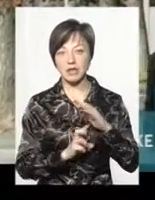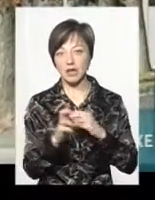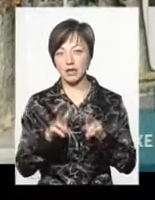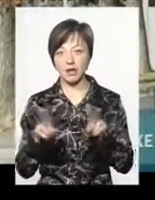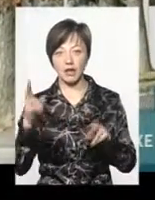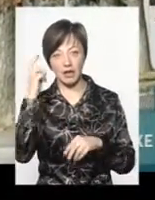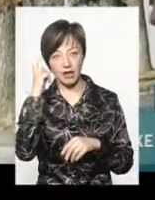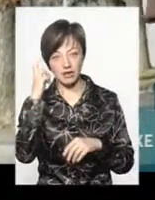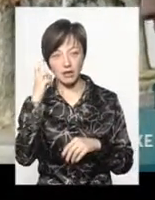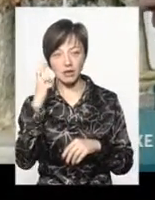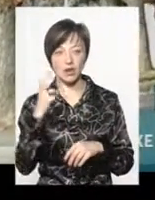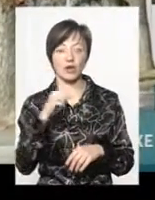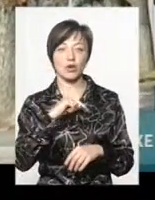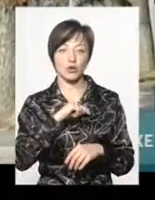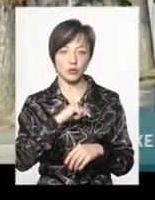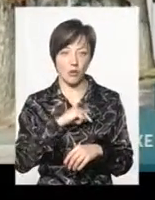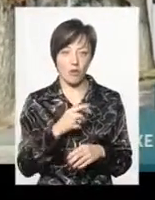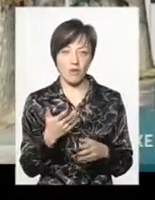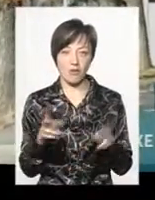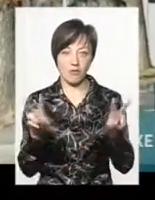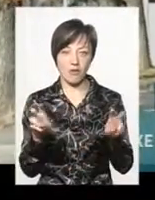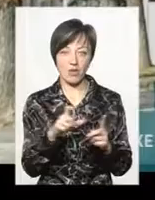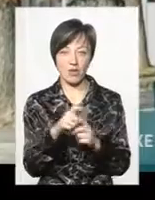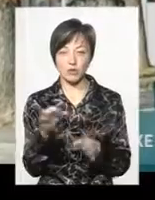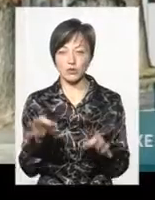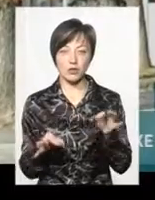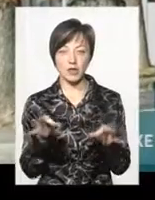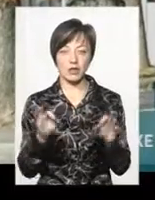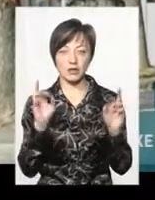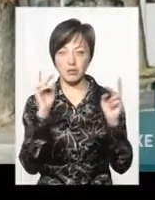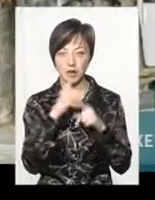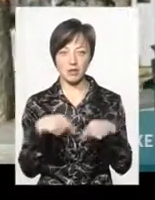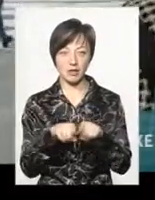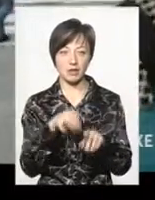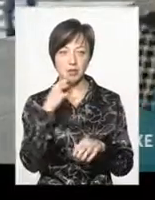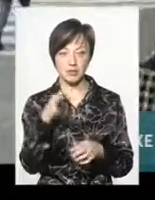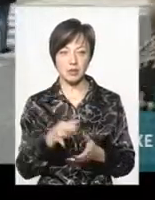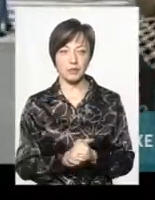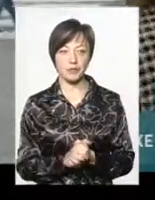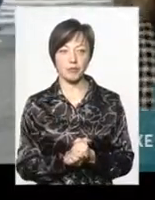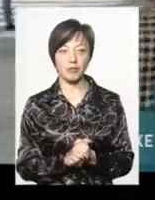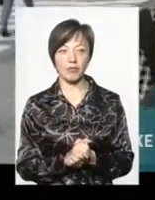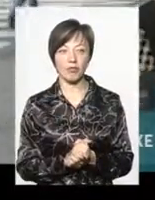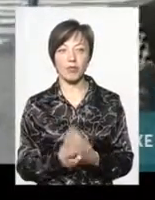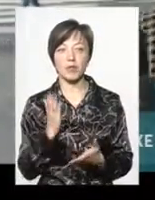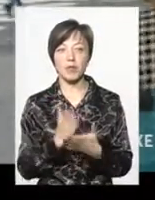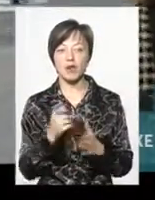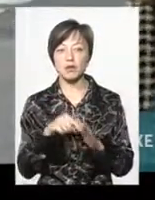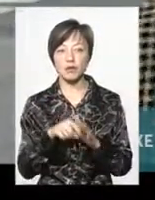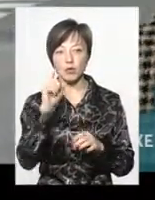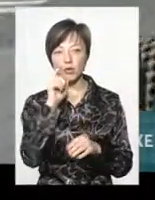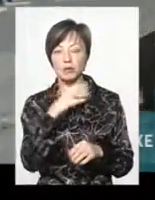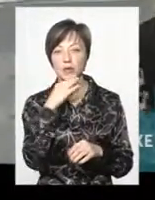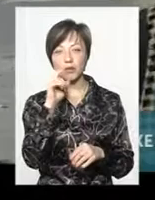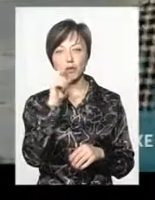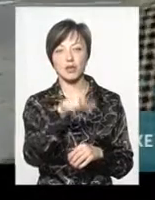і Київська, духовні якісь поняття. Тут судити неправильно, я б так сказав. Ну, мабуть, має значення. В Україні багато